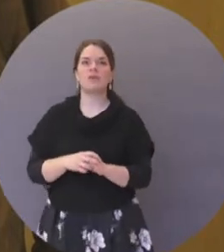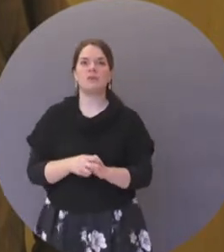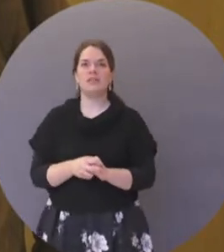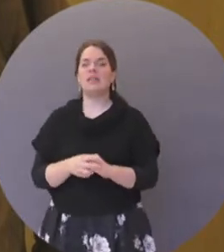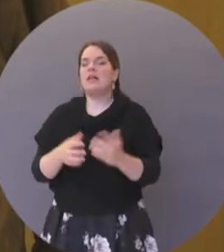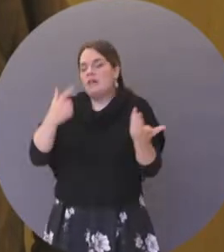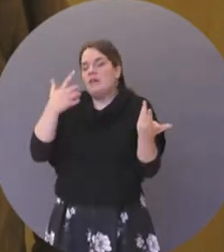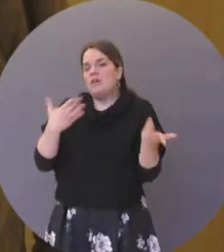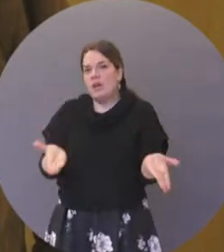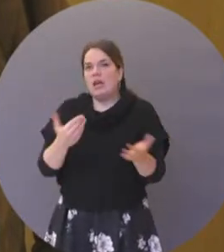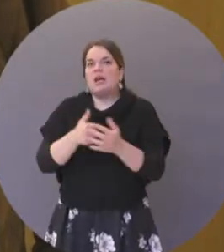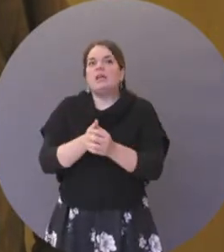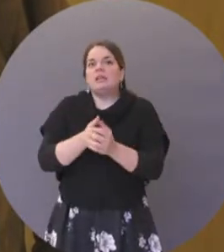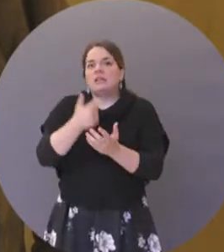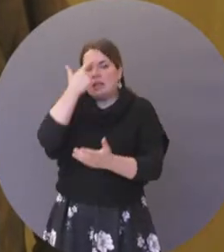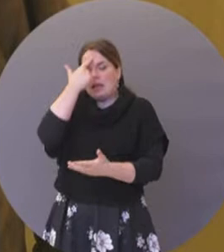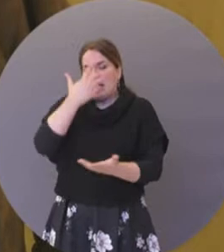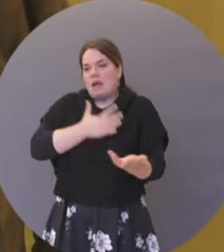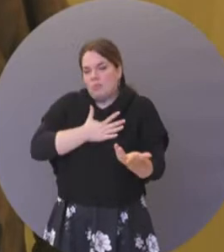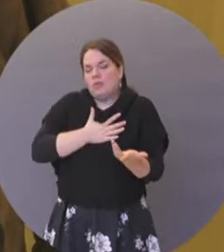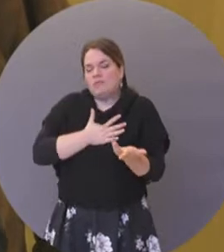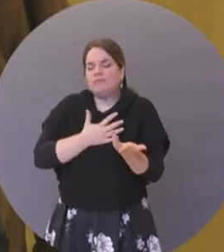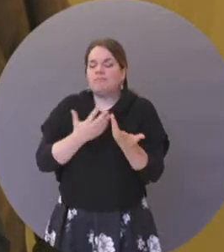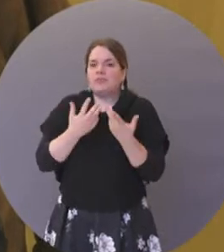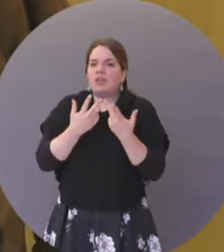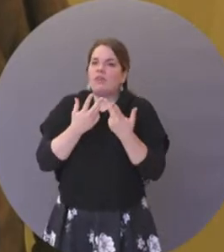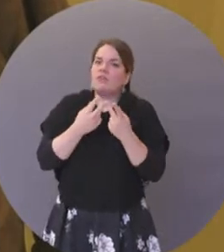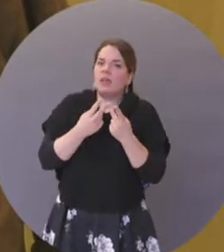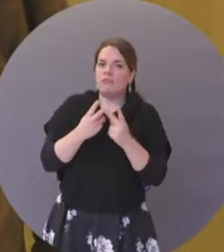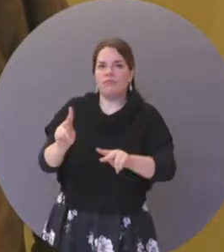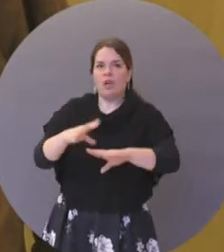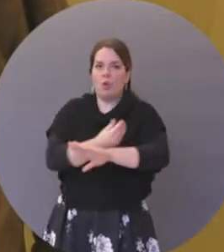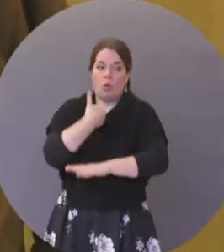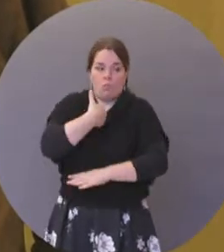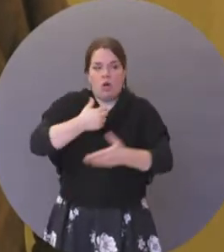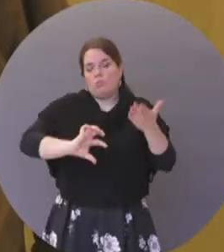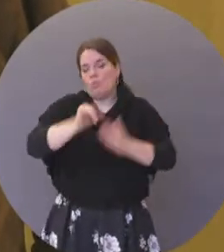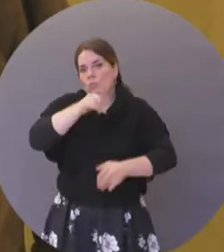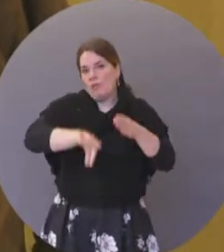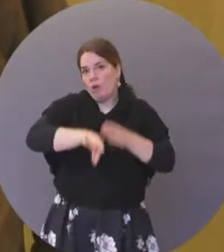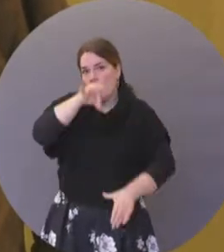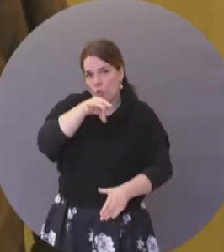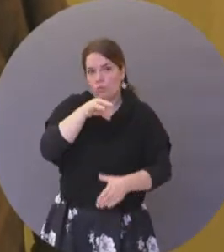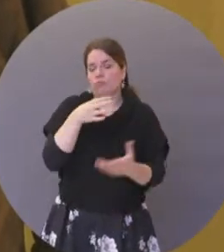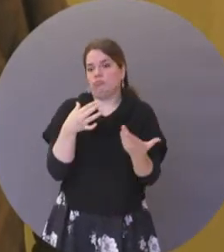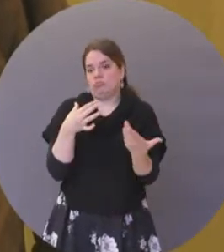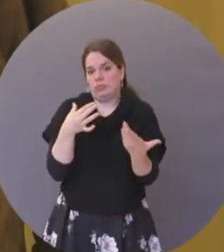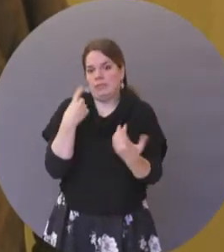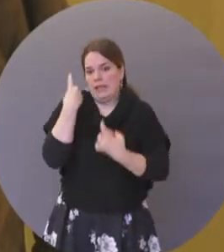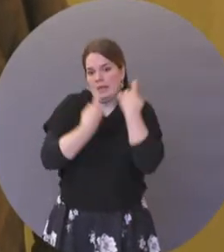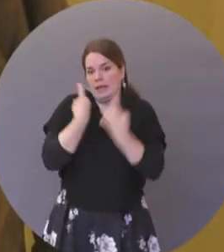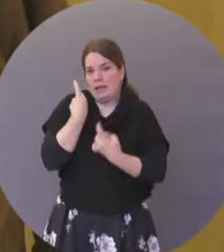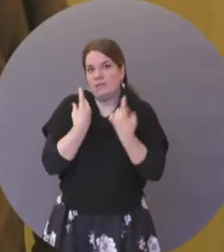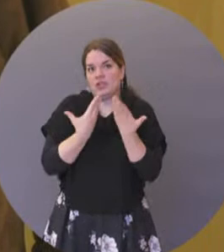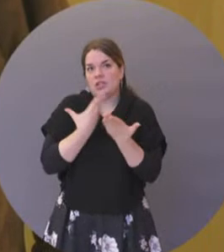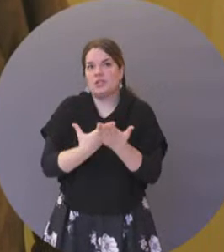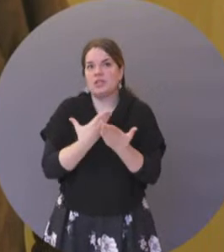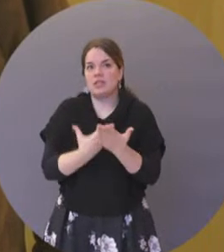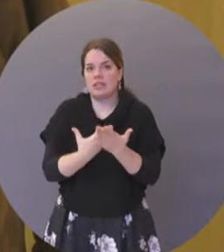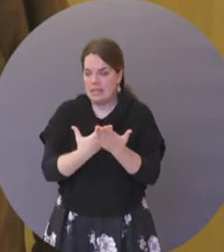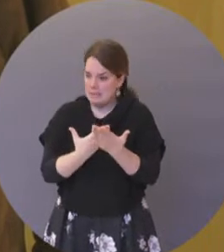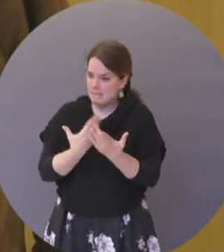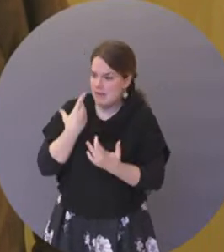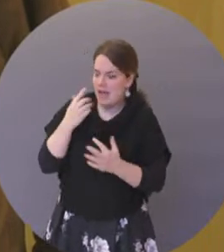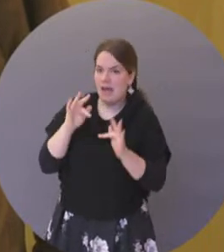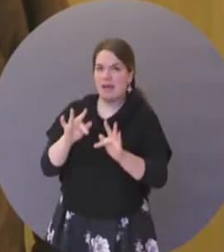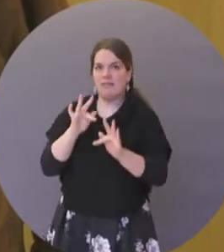d'origine même je suis conseiller départemental ici la ville de Rouen où j'ai été élu pour la première fois a pris sa part sur ces questions de de soutien